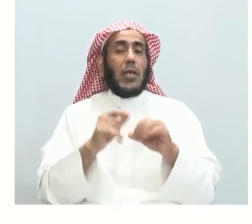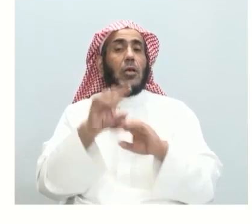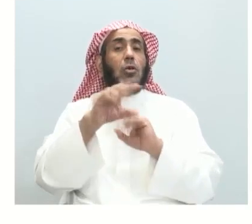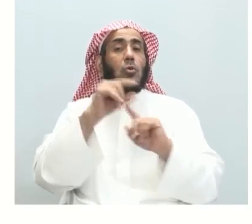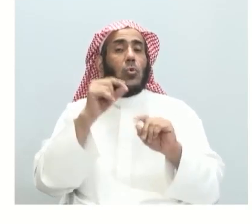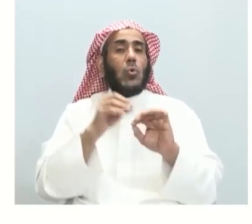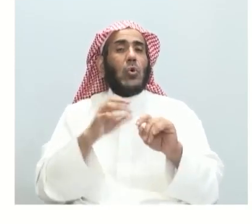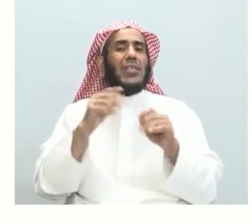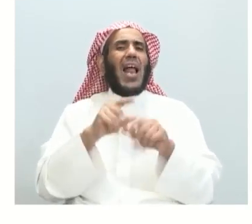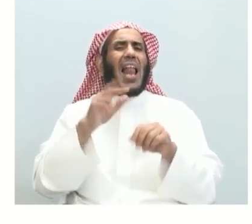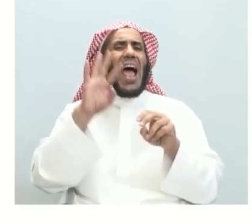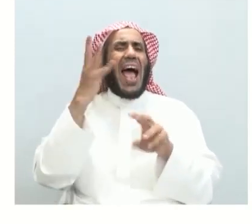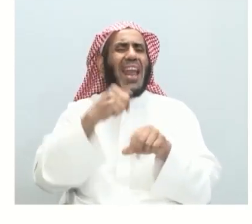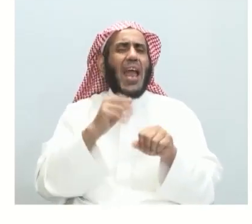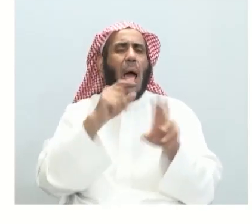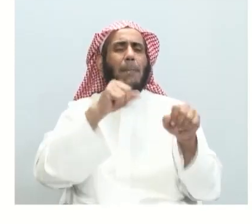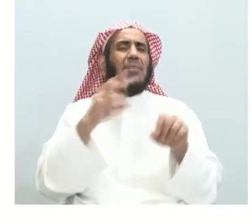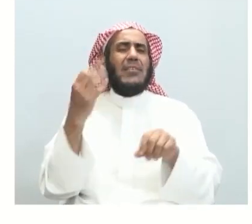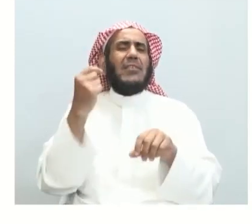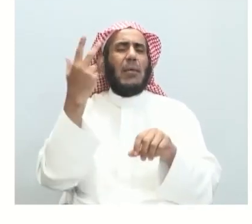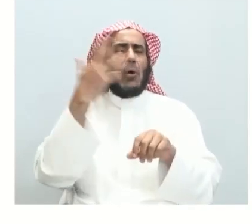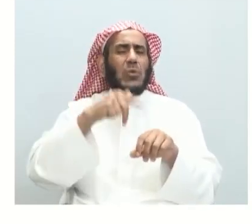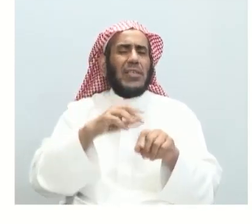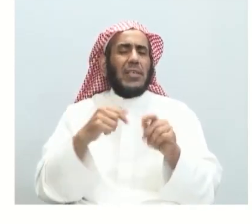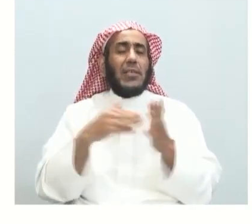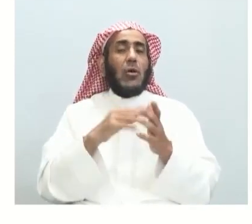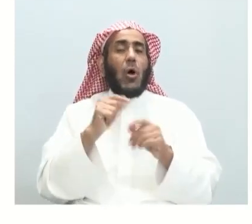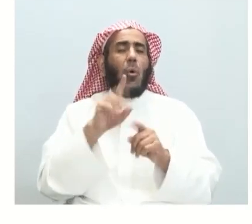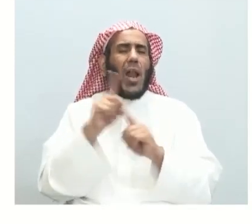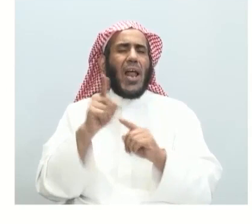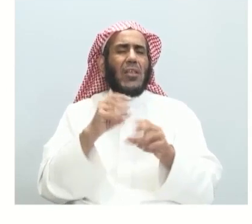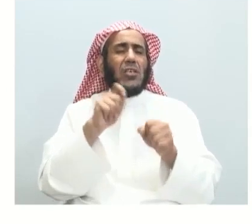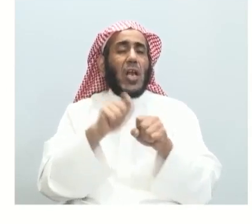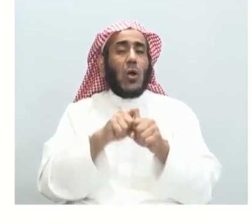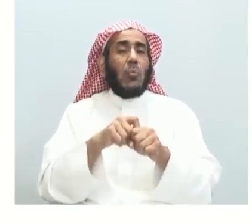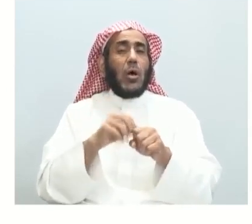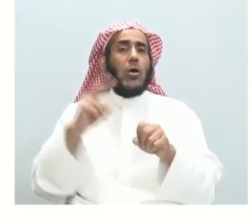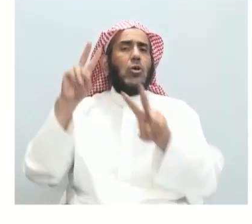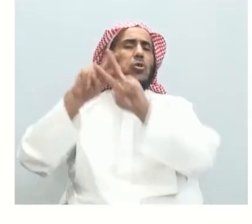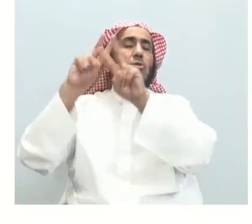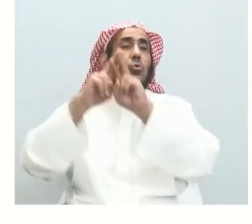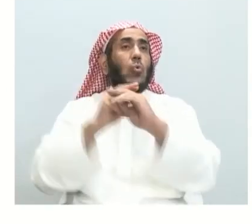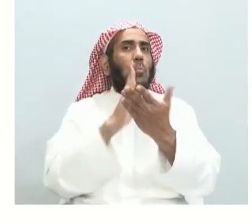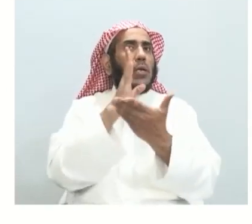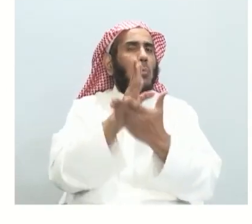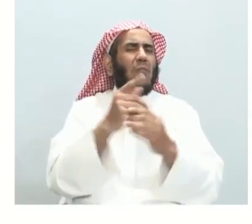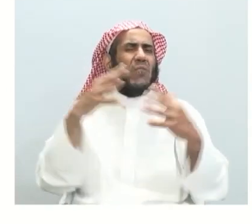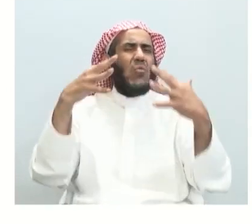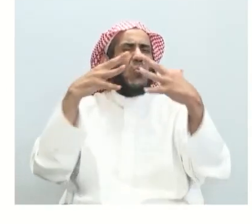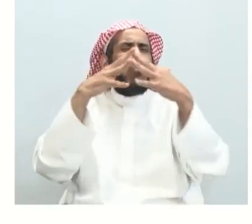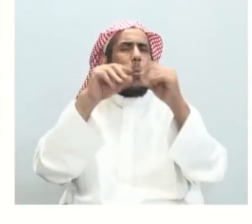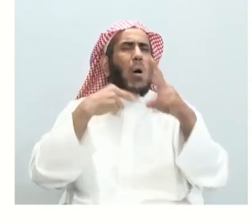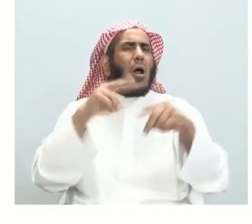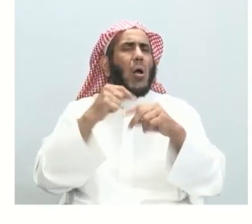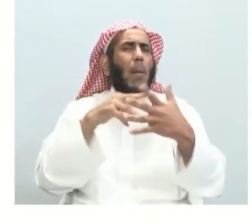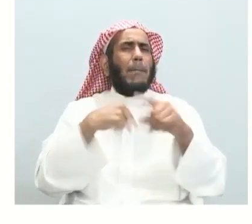من الايه الساب في قوله جل وعلا وهو الذي جعل لكم النجوم لتهتدوا بها في ظلمات البر